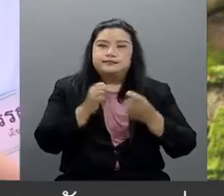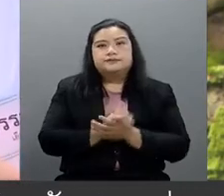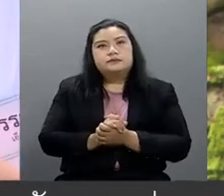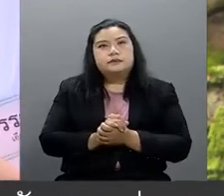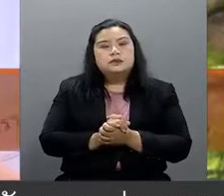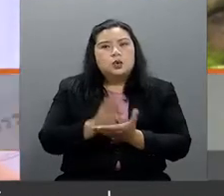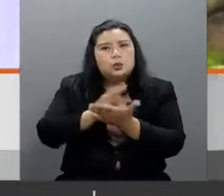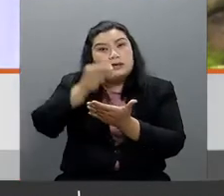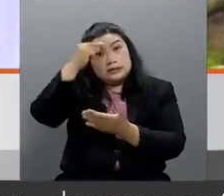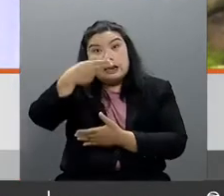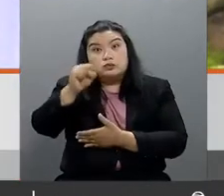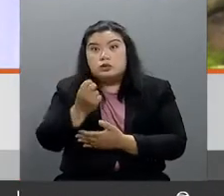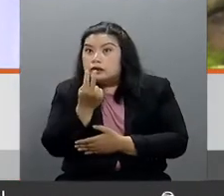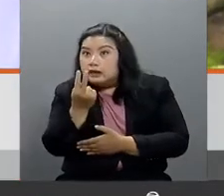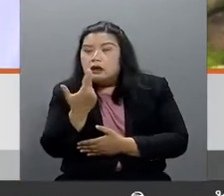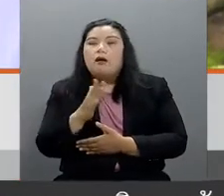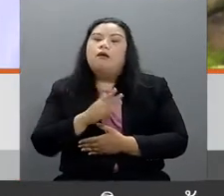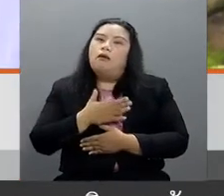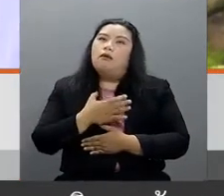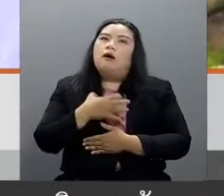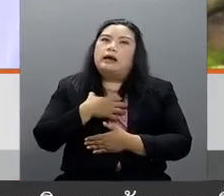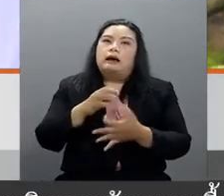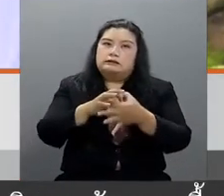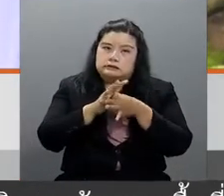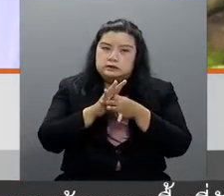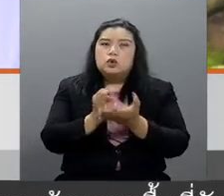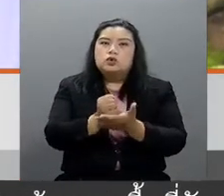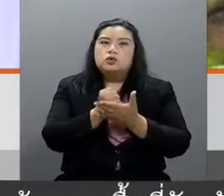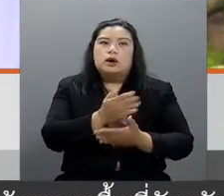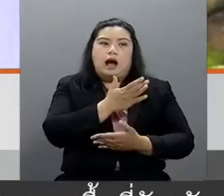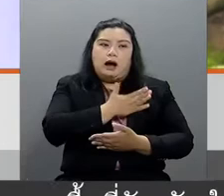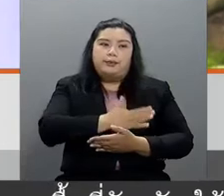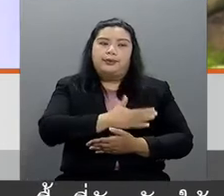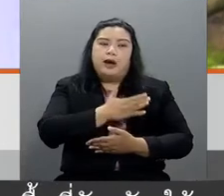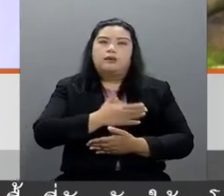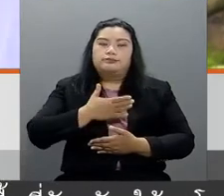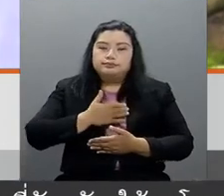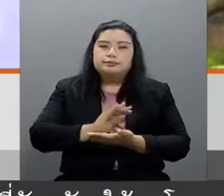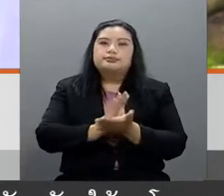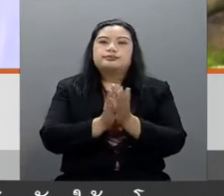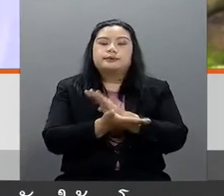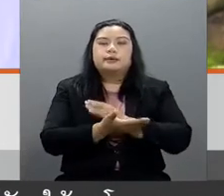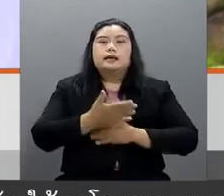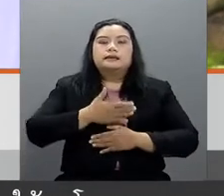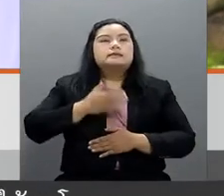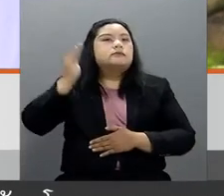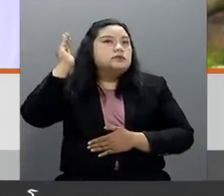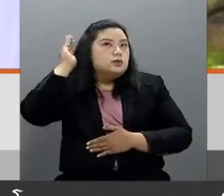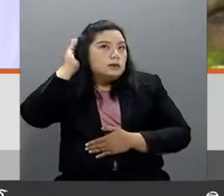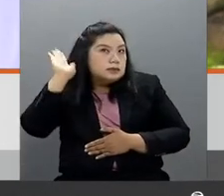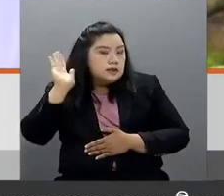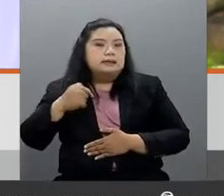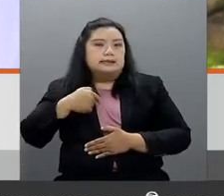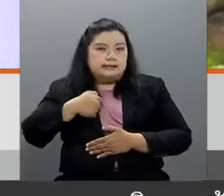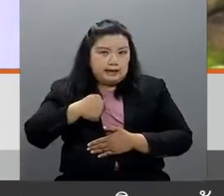ยอะไรเราได้ในเรื่องของการเยียวยาจิตใจของตัวเองเพราะพี่เชื่อว่าการที่พี่เป็นบุคลากรทาง